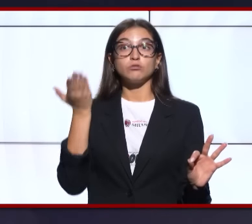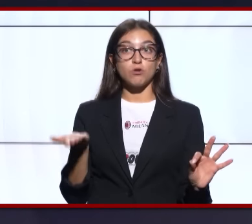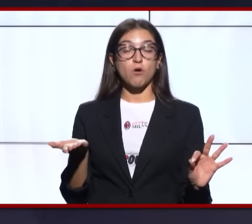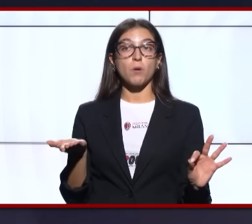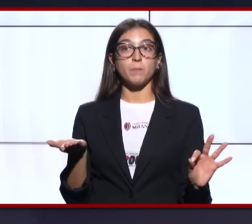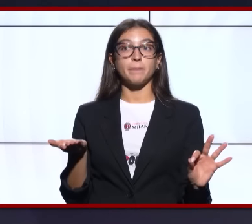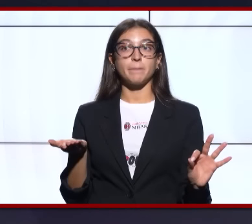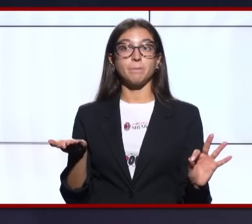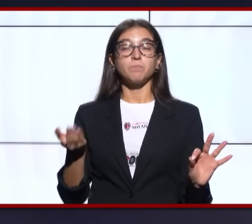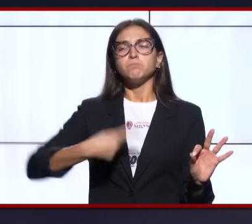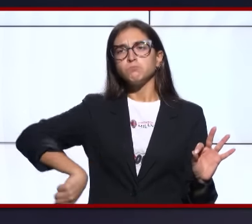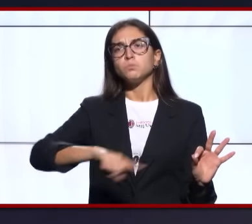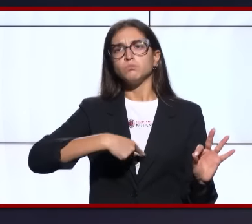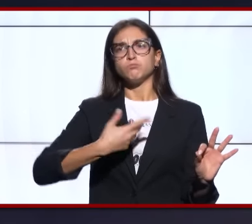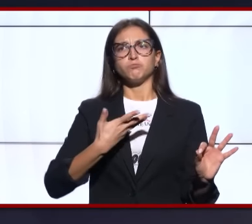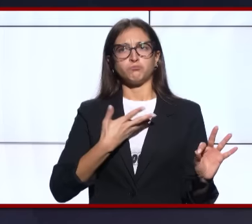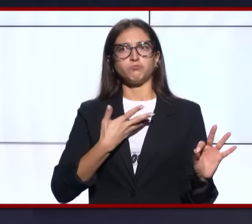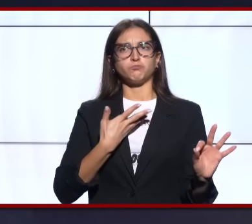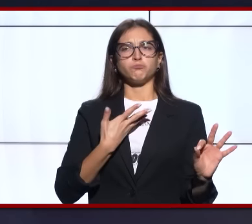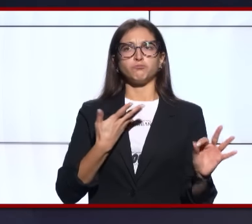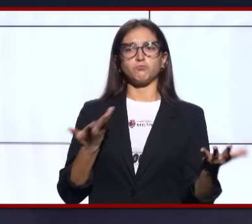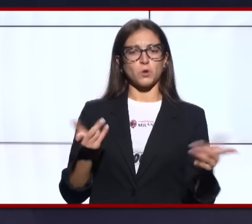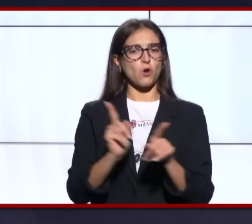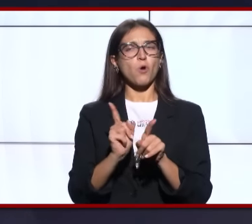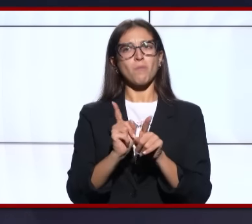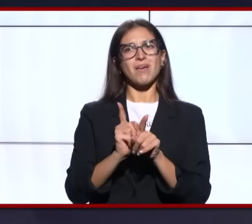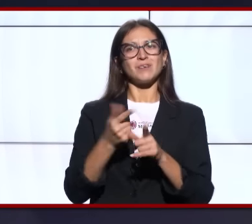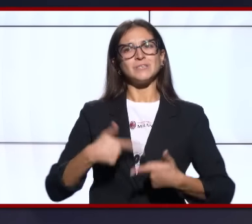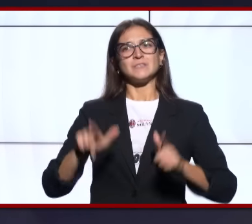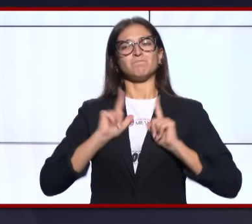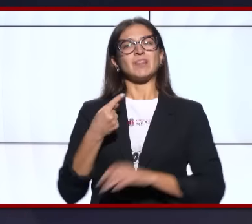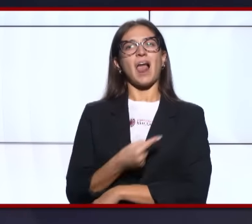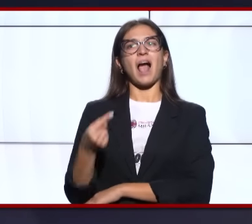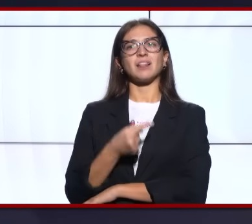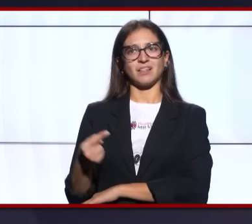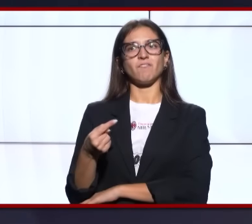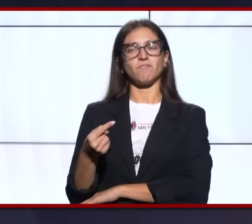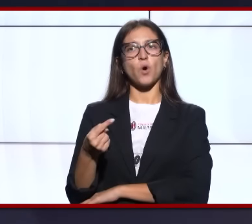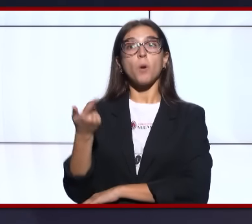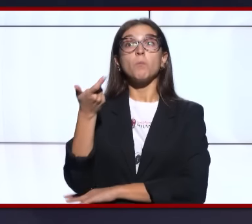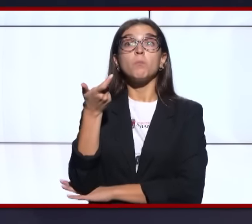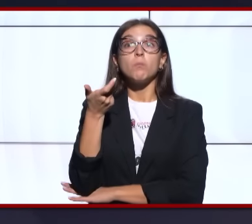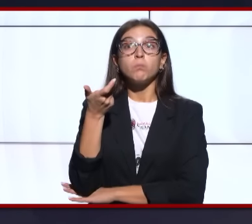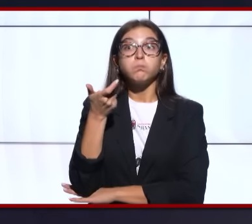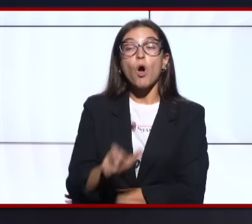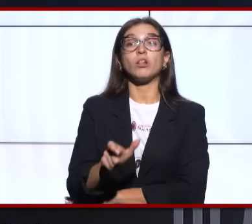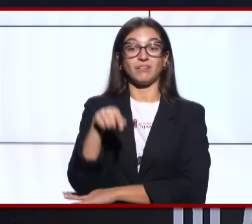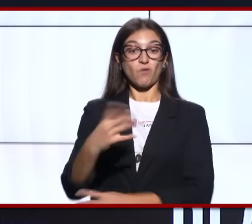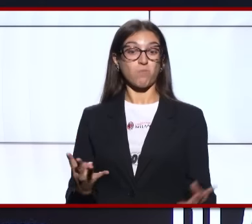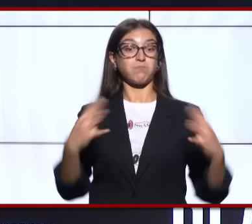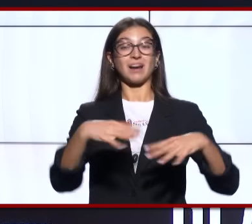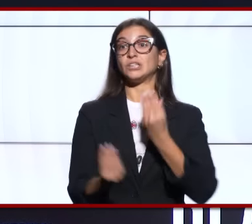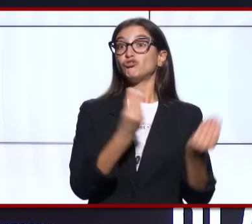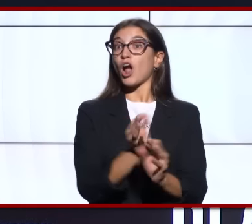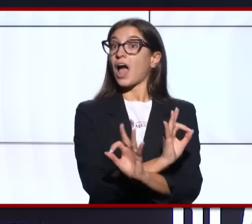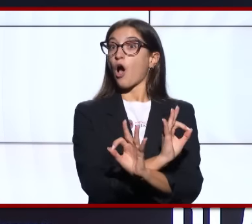che abbiamo abbiamo stato molto penalizzato per il fatto di non giocare questa partita